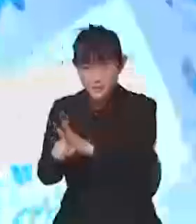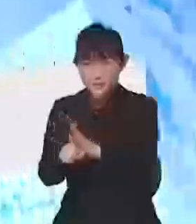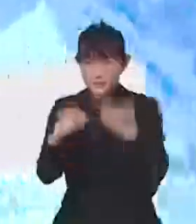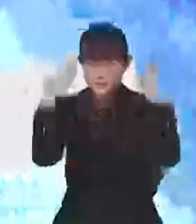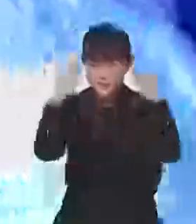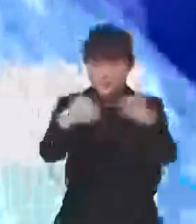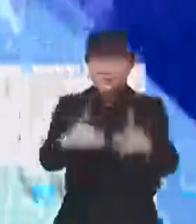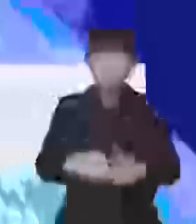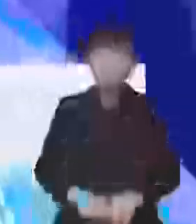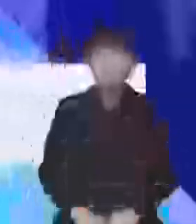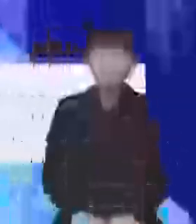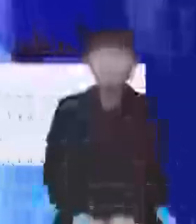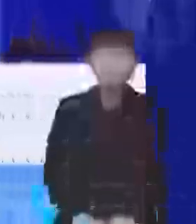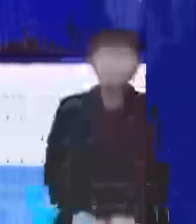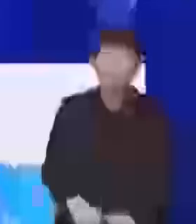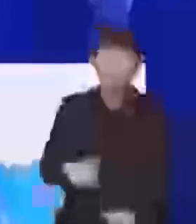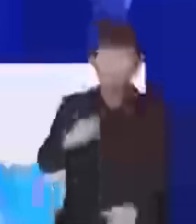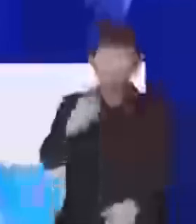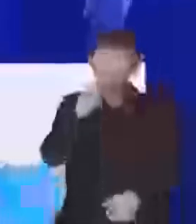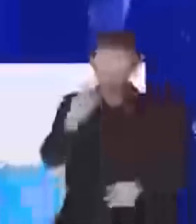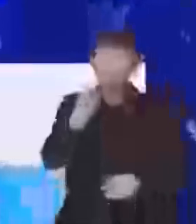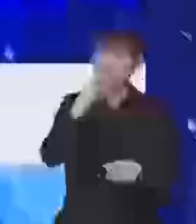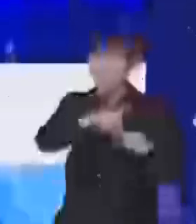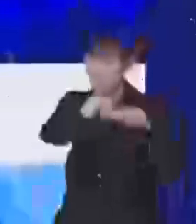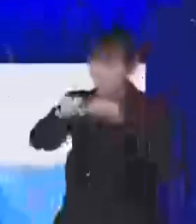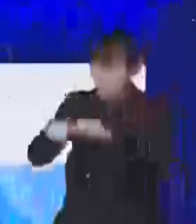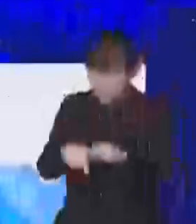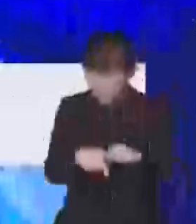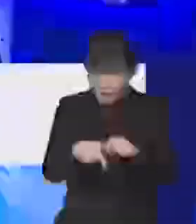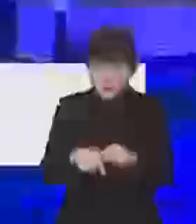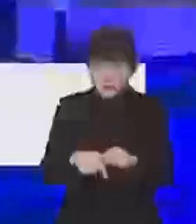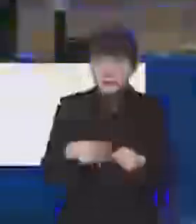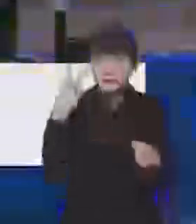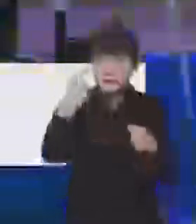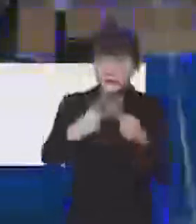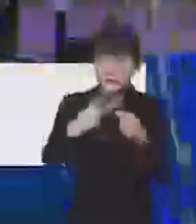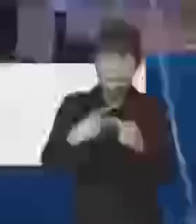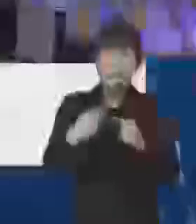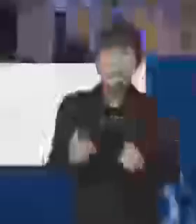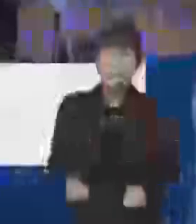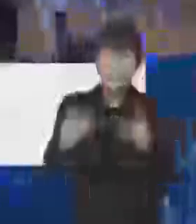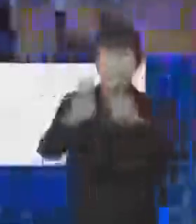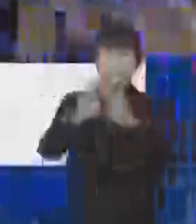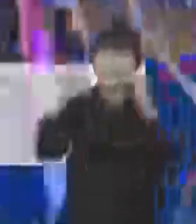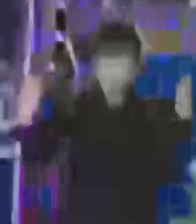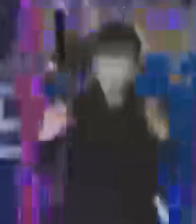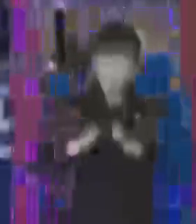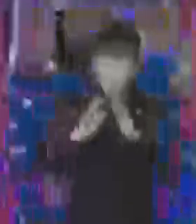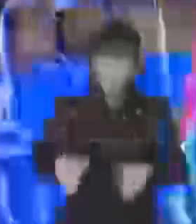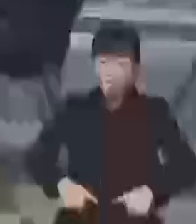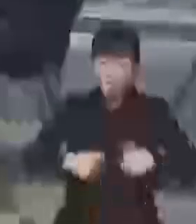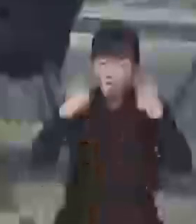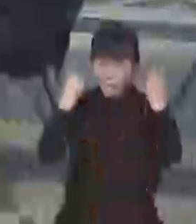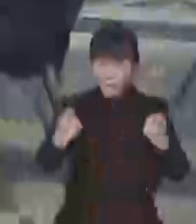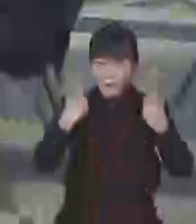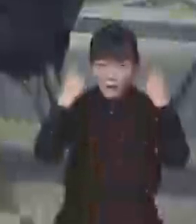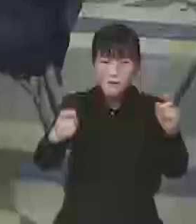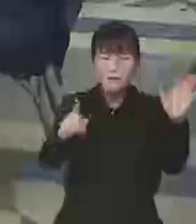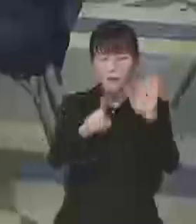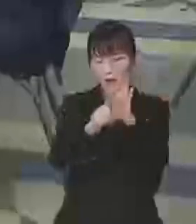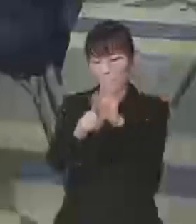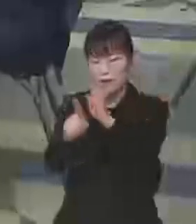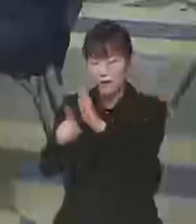보강합니다. 우선 수도권을 겨냥해 시즌2 선포식을 겸한 페스티벌을 열어 전남 관광을